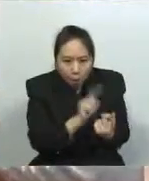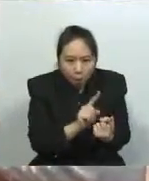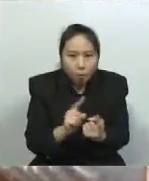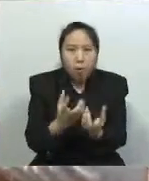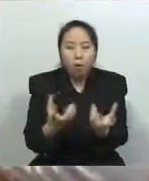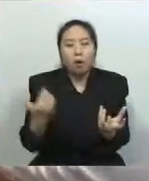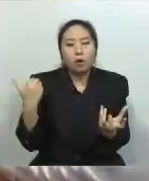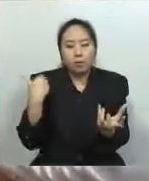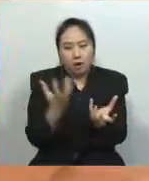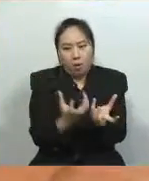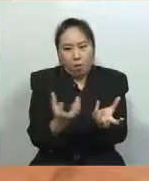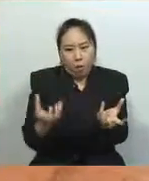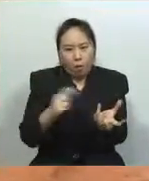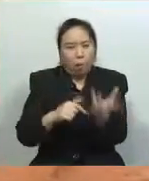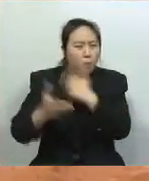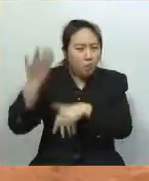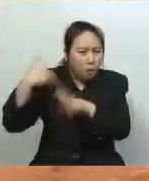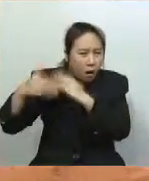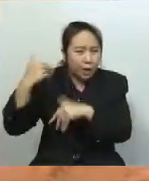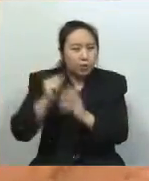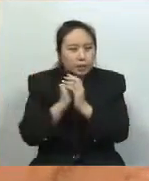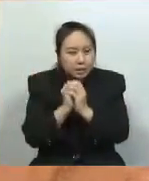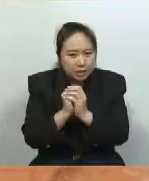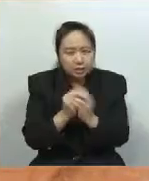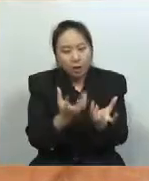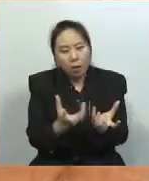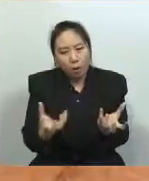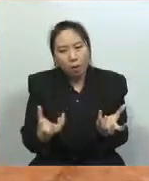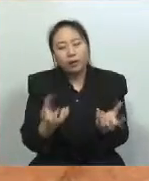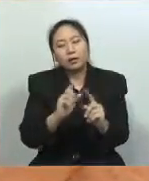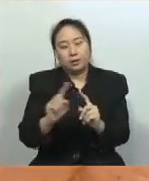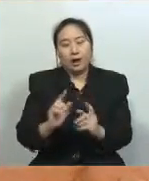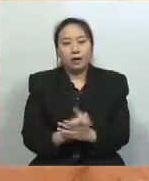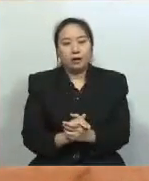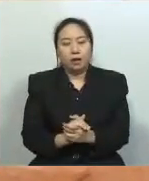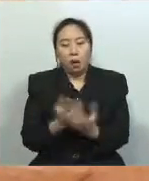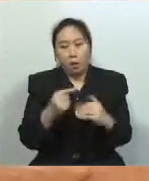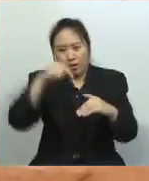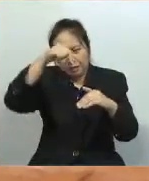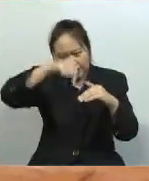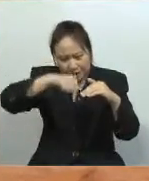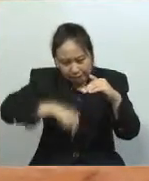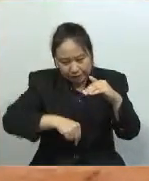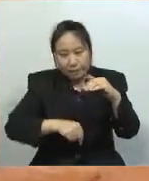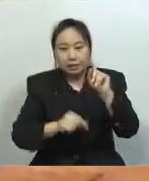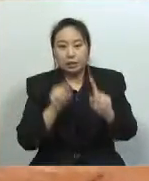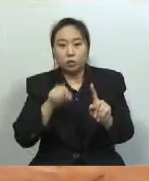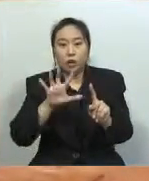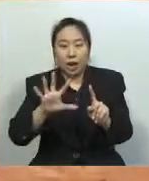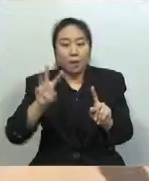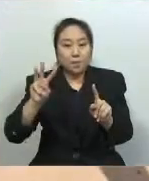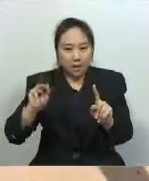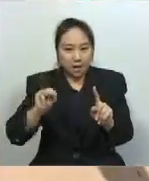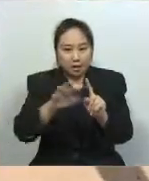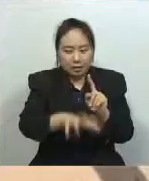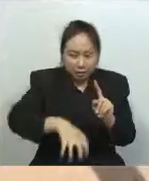พบทั้งเครื่องถ้วยสมัยราชวงศ์หยวนและภาชนะท้องถิ่นเมื่อขุดลึกอีกลงไปประมาณเมตรครึ่งก็